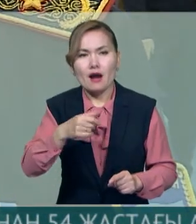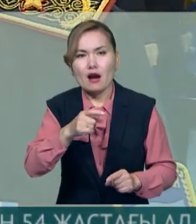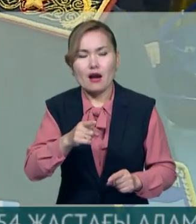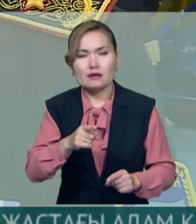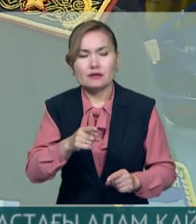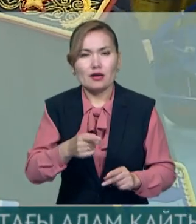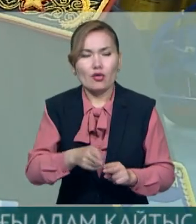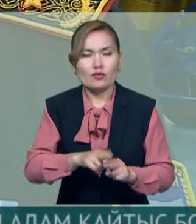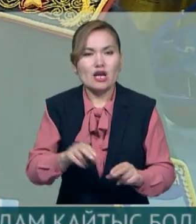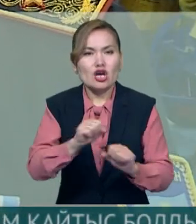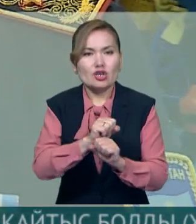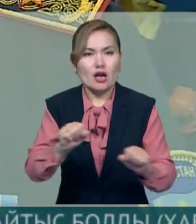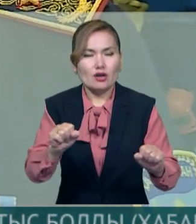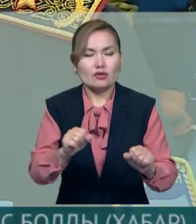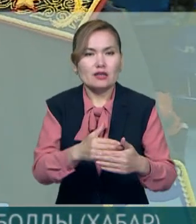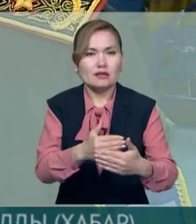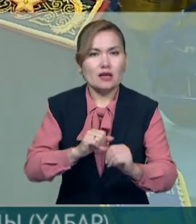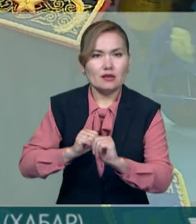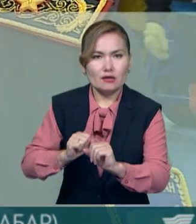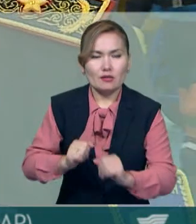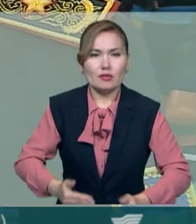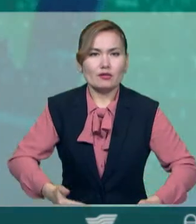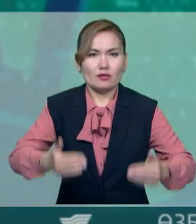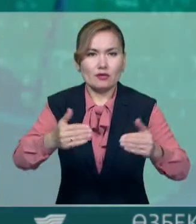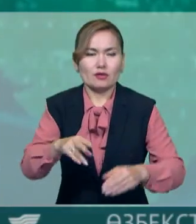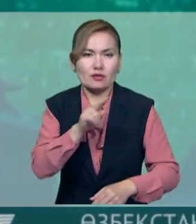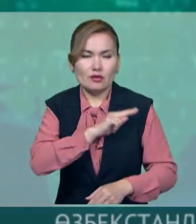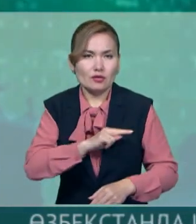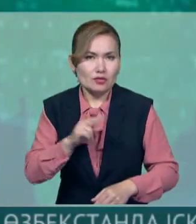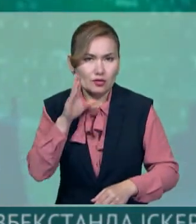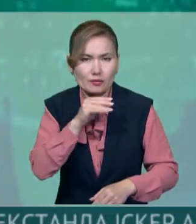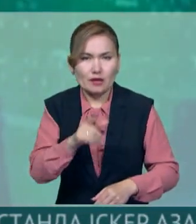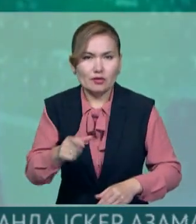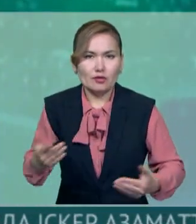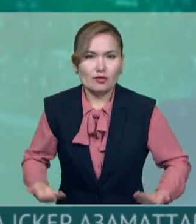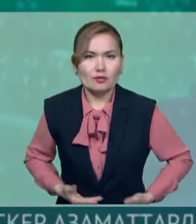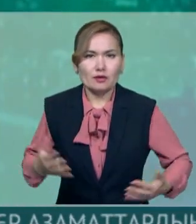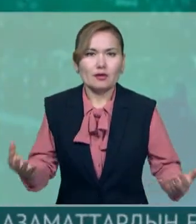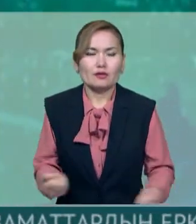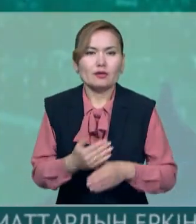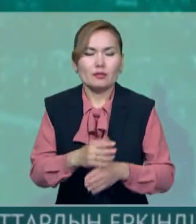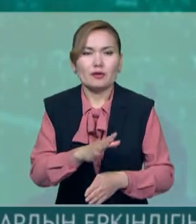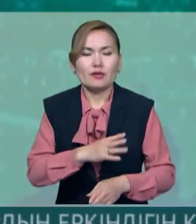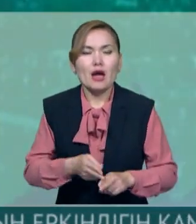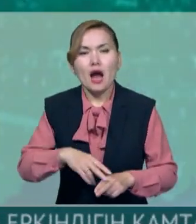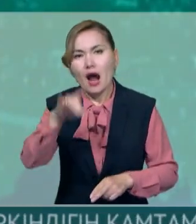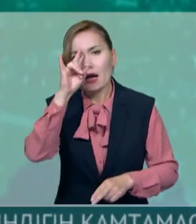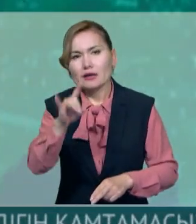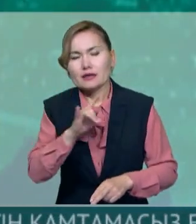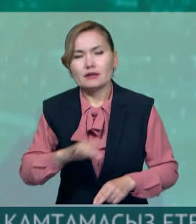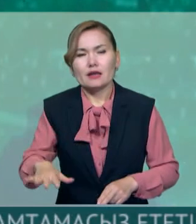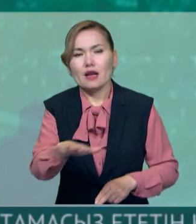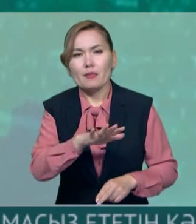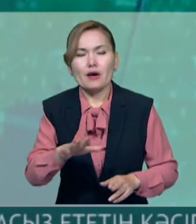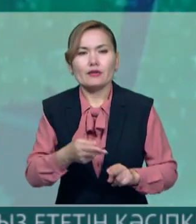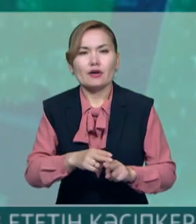үшін біздің құтқарушылар перегородка жасады. Енді елімізде баламалы энергия көздерін өндіретін жобалар